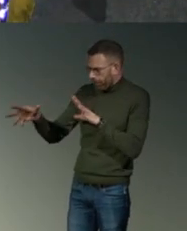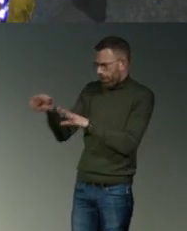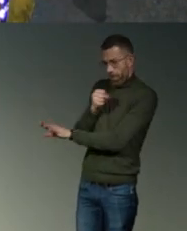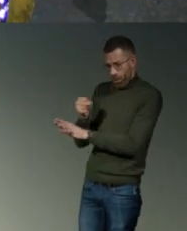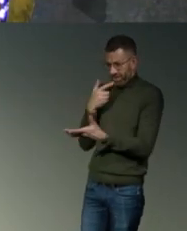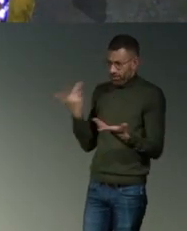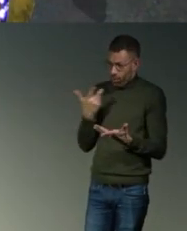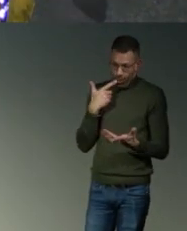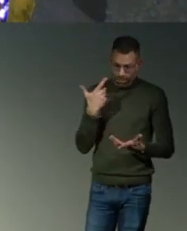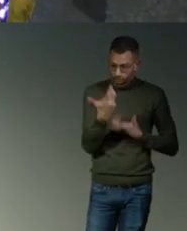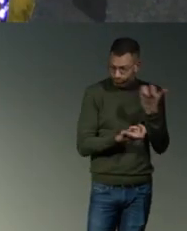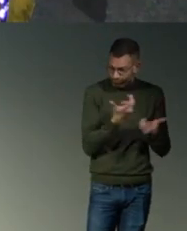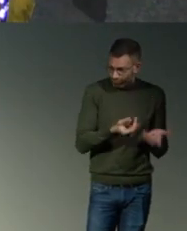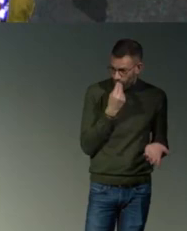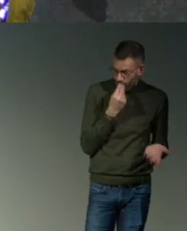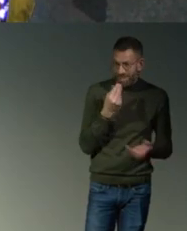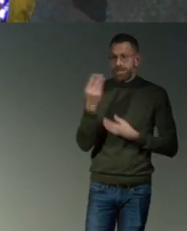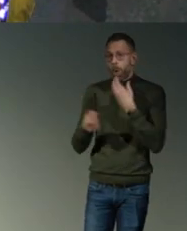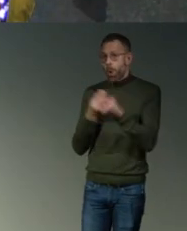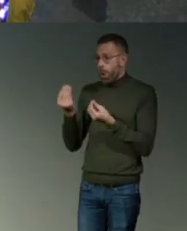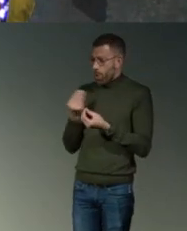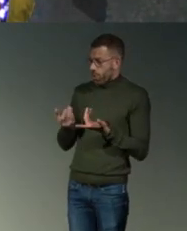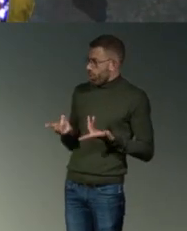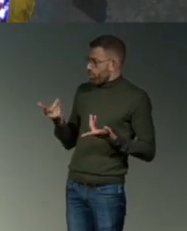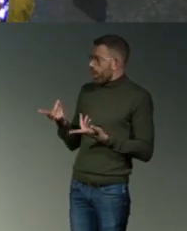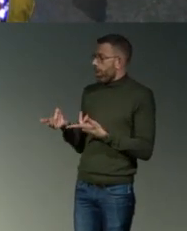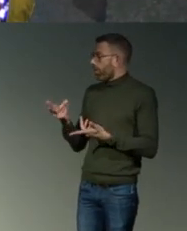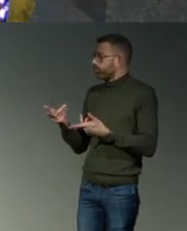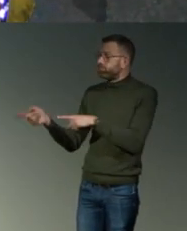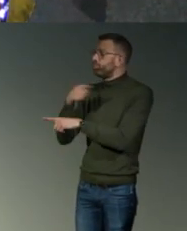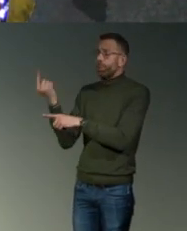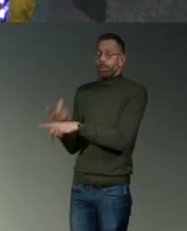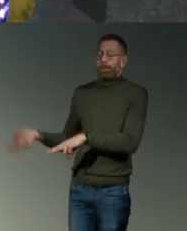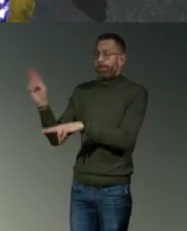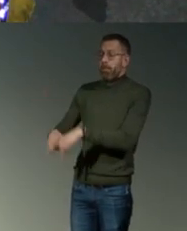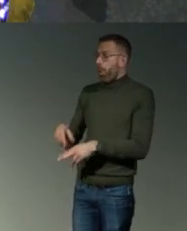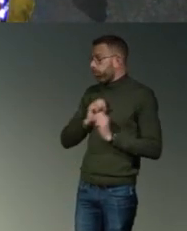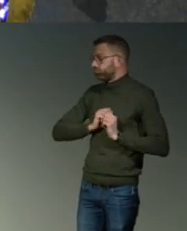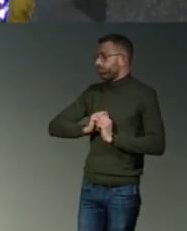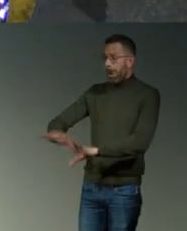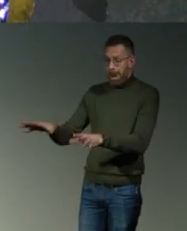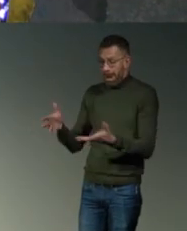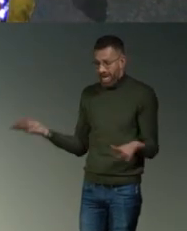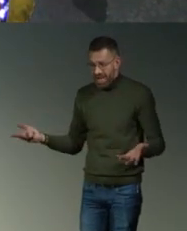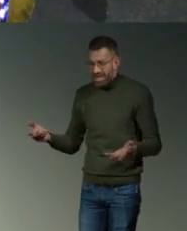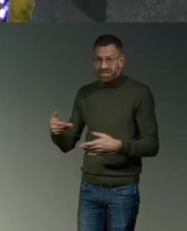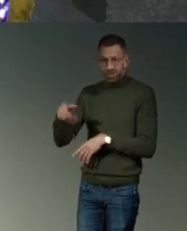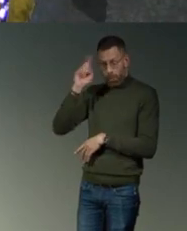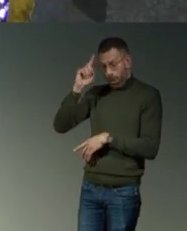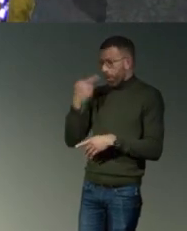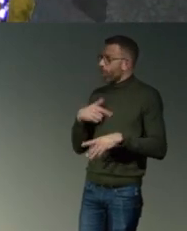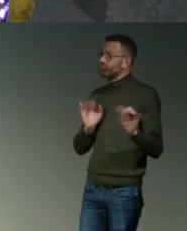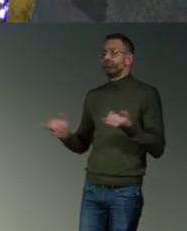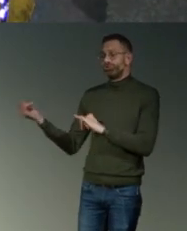en les cuisinant, B, en les laissant gésir à l'endroit où leur vie a été interrompue quand elle ne l'a été que dans une perspective ludique,